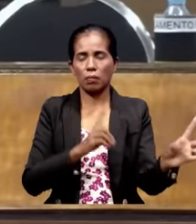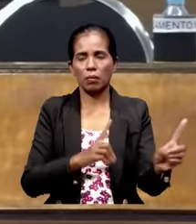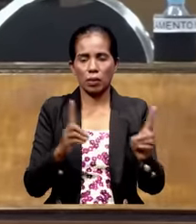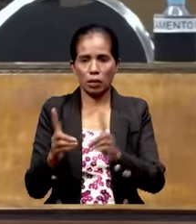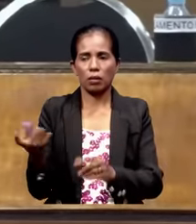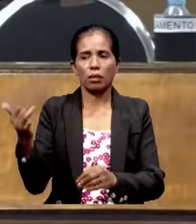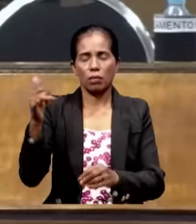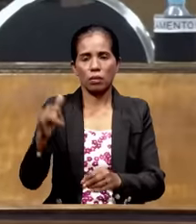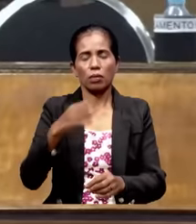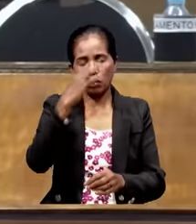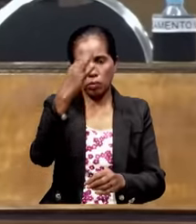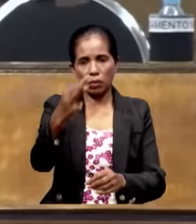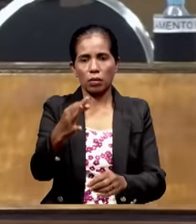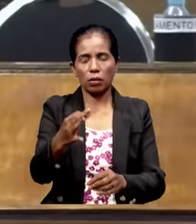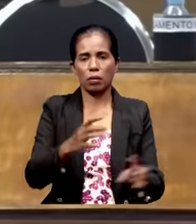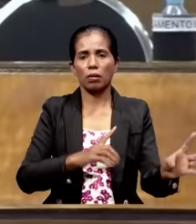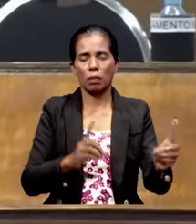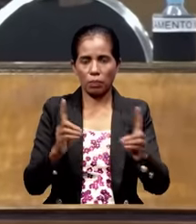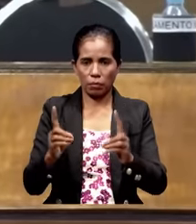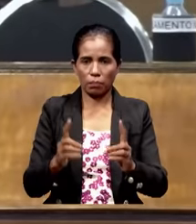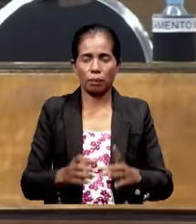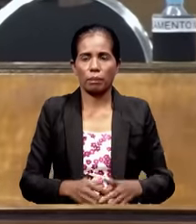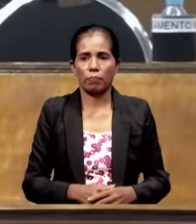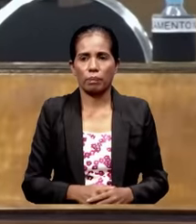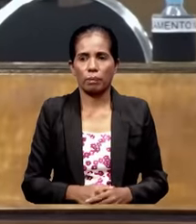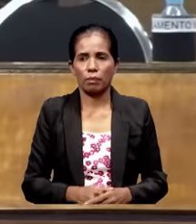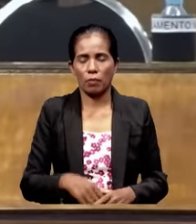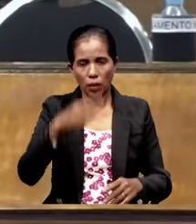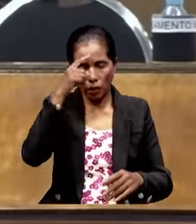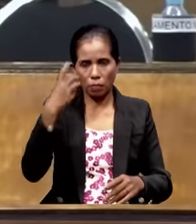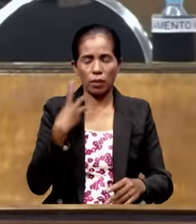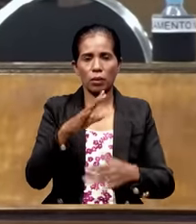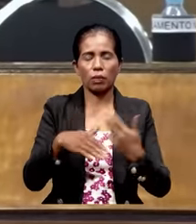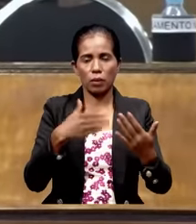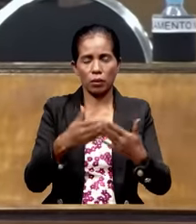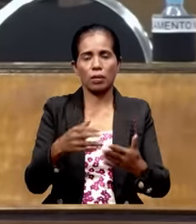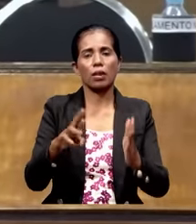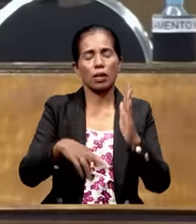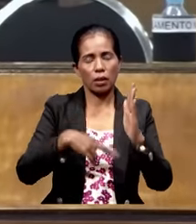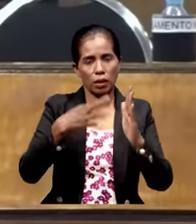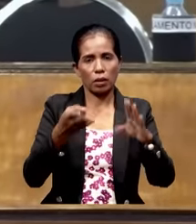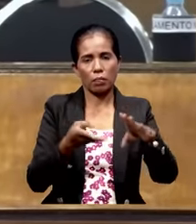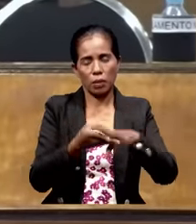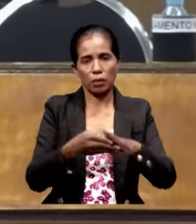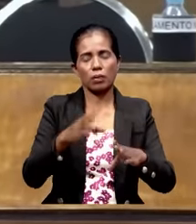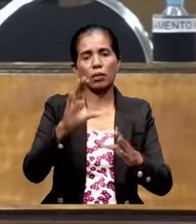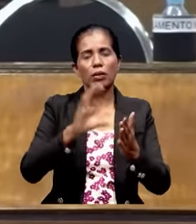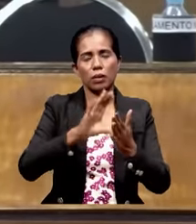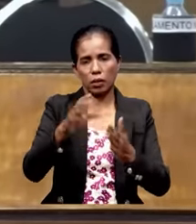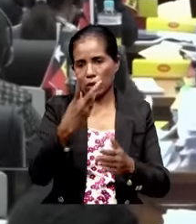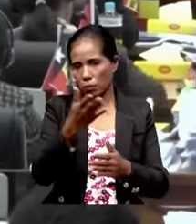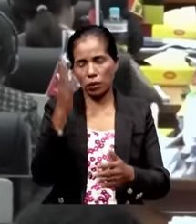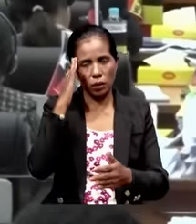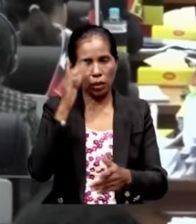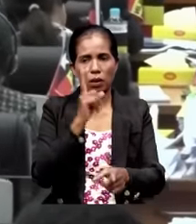ne be abon beiro ma oina to implementa ne. Tambah ita hutu hatene mos requisitus banco central ita hutu hatene hela ita bawat sir hawanen hatene